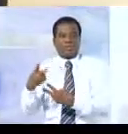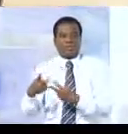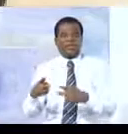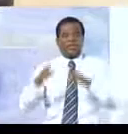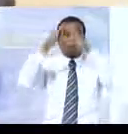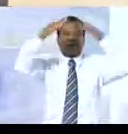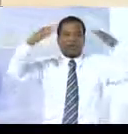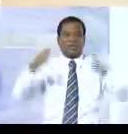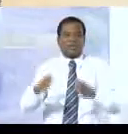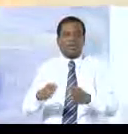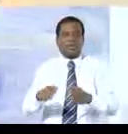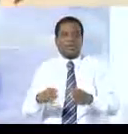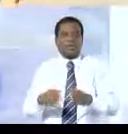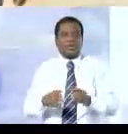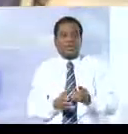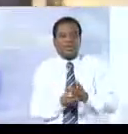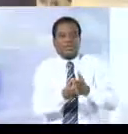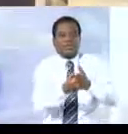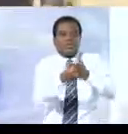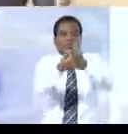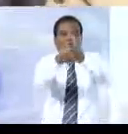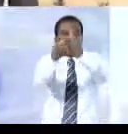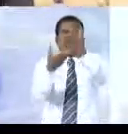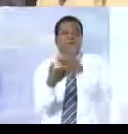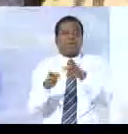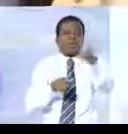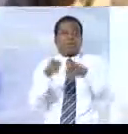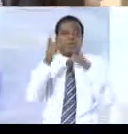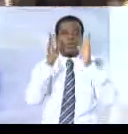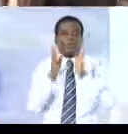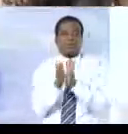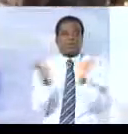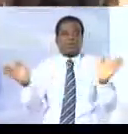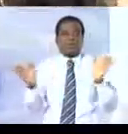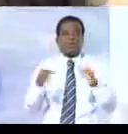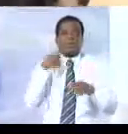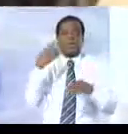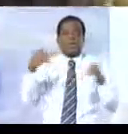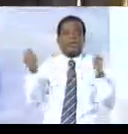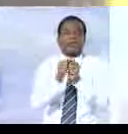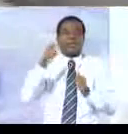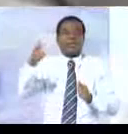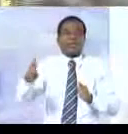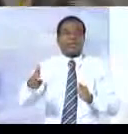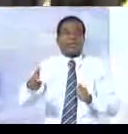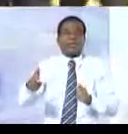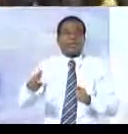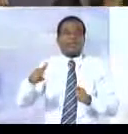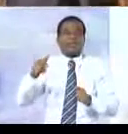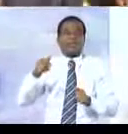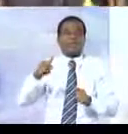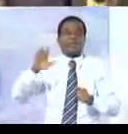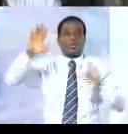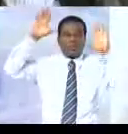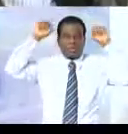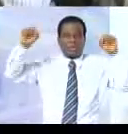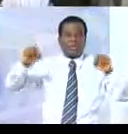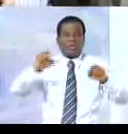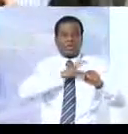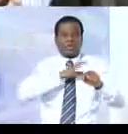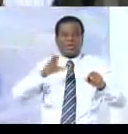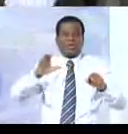sont guidés par Mamadou Sangaré, directeur général de la Sceau des Forts, qui avait à ses côtés Kone Ousmane, le président du